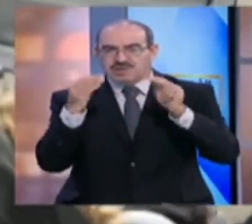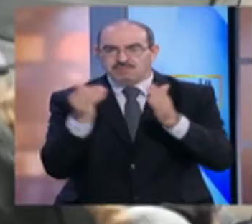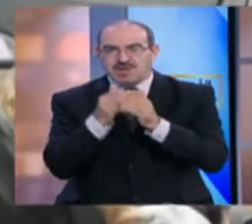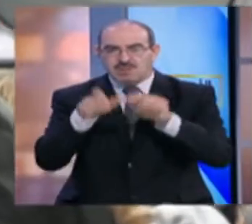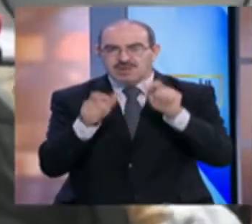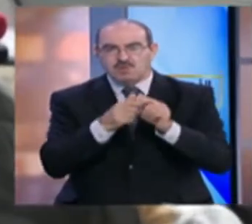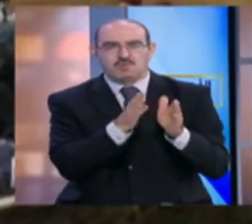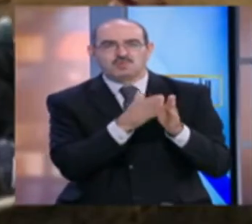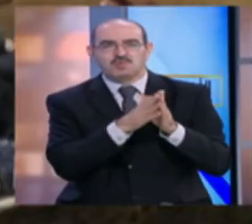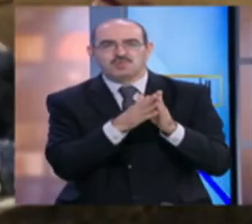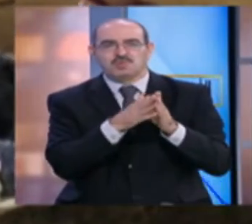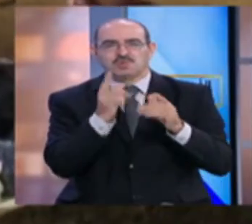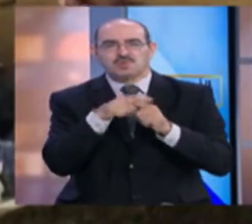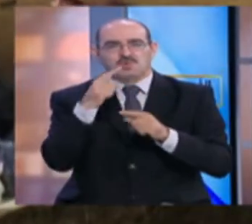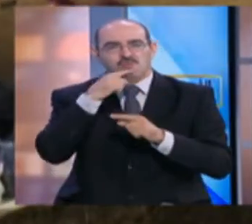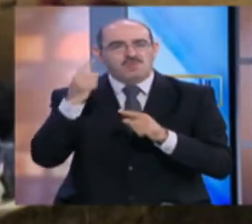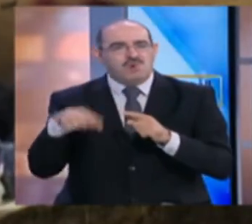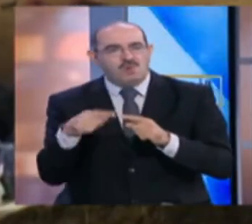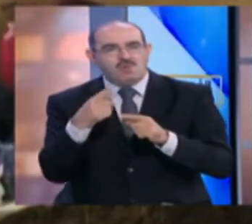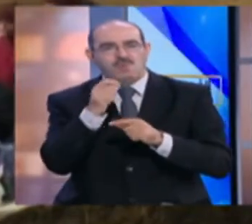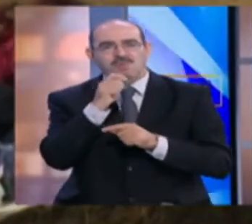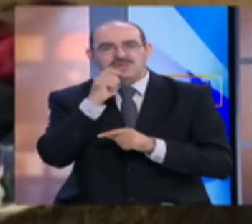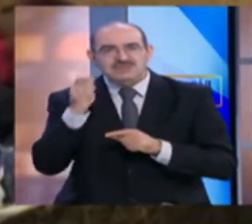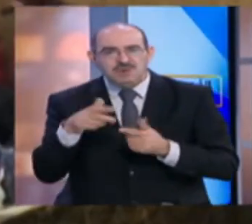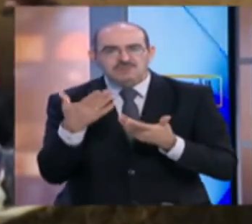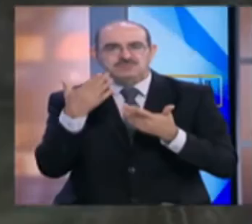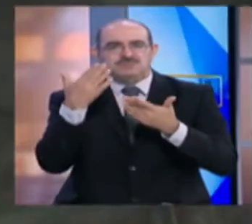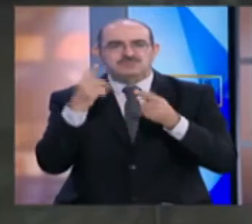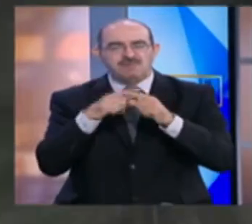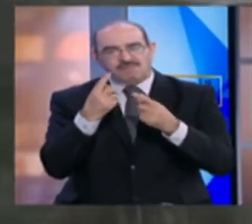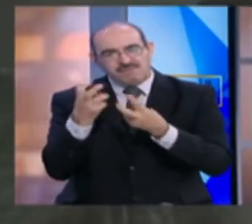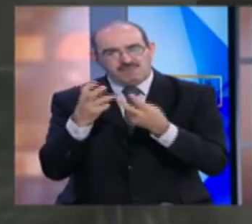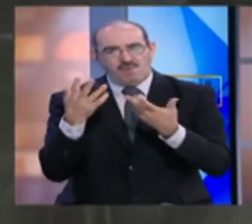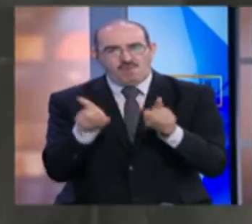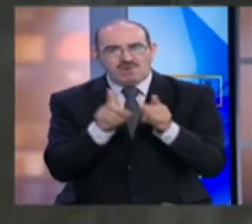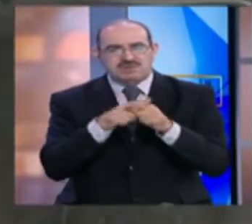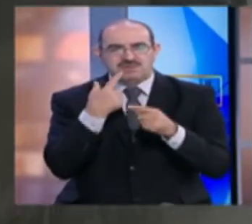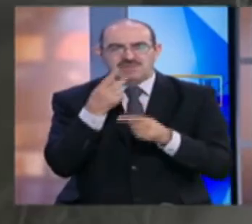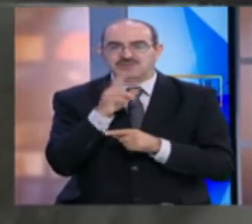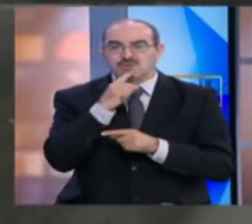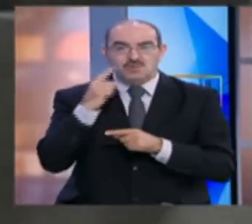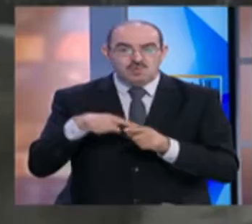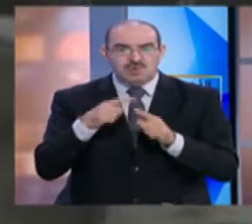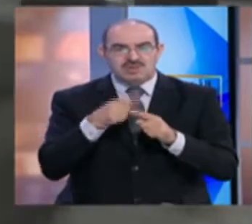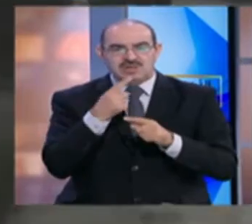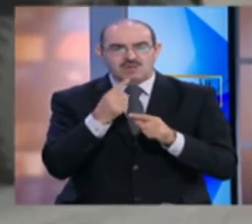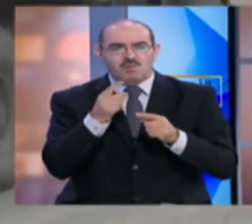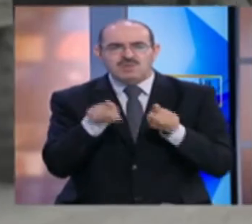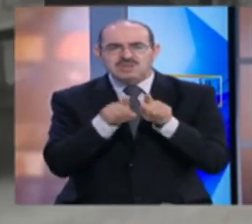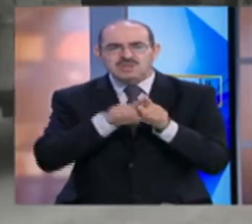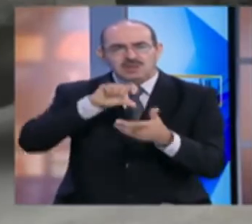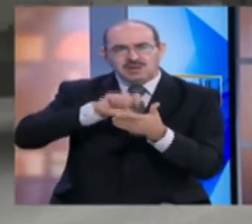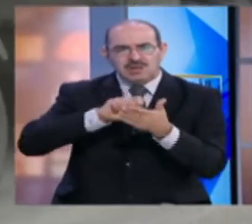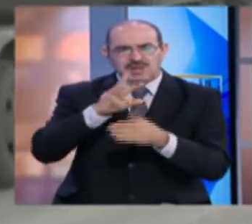طلبوا اللجوء إلى روسيا أو بيلاروسيا. ميدانيا اقتربت طلائع الجيش الروسي من العاصمة كييف وخاضت معارك